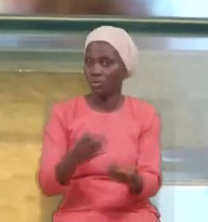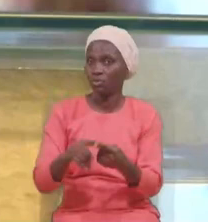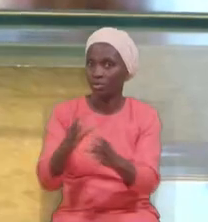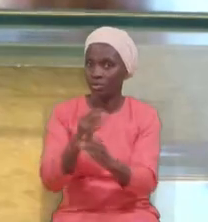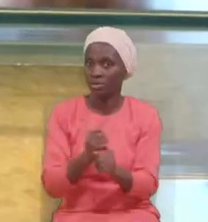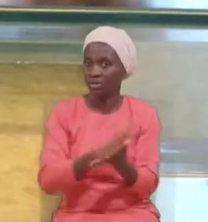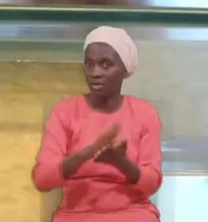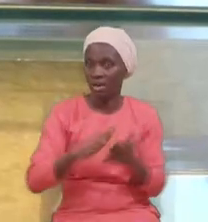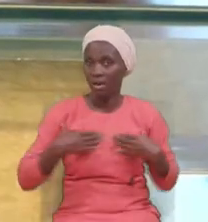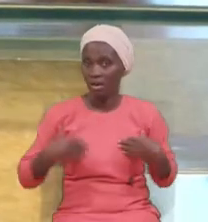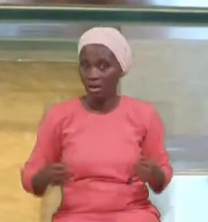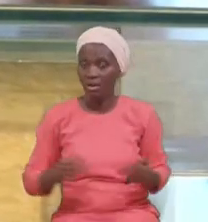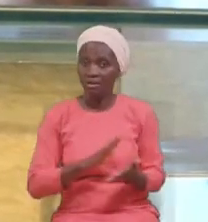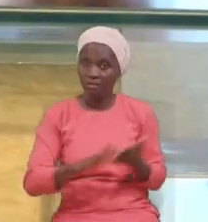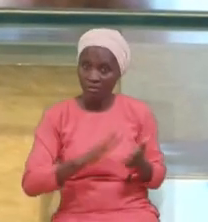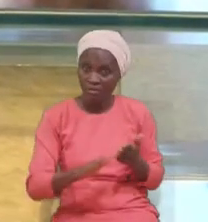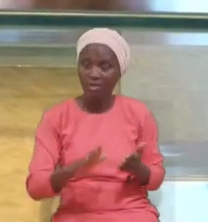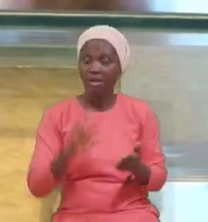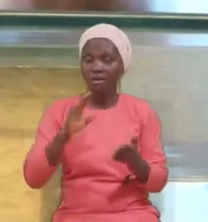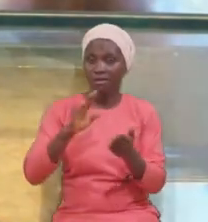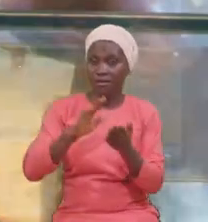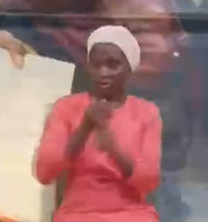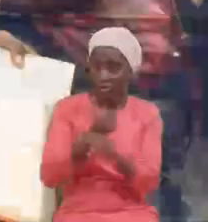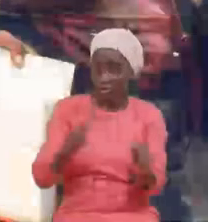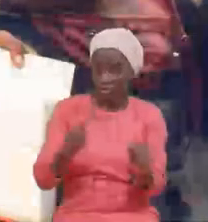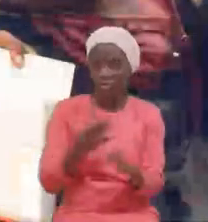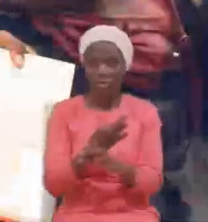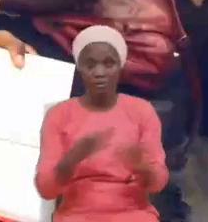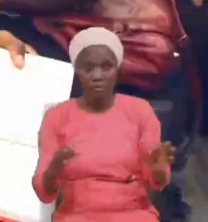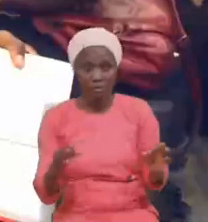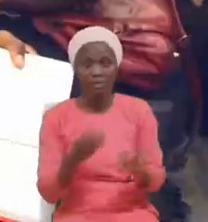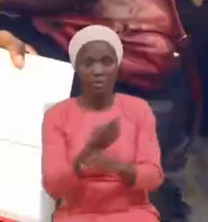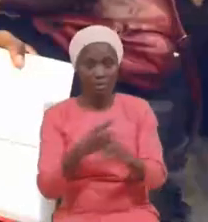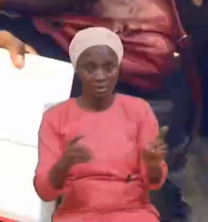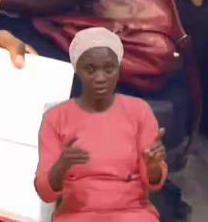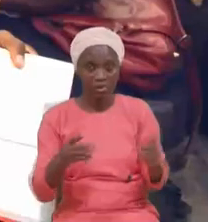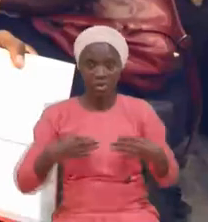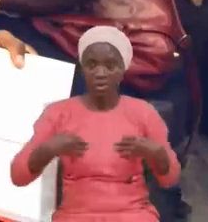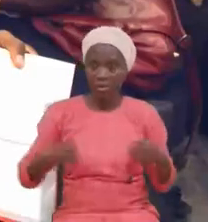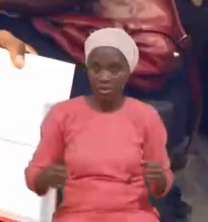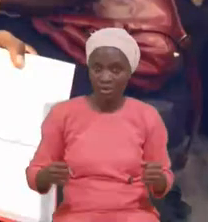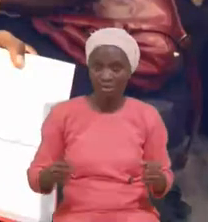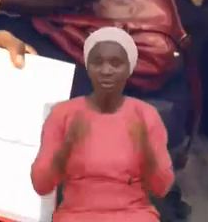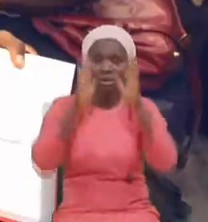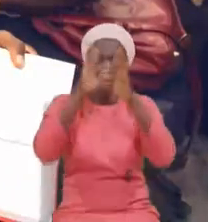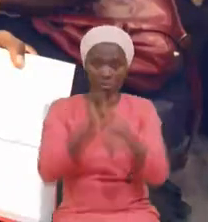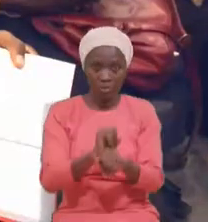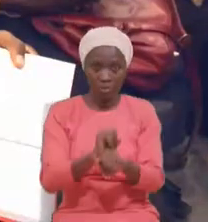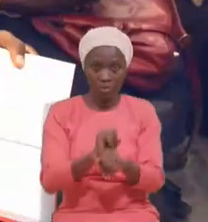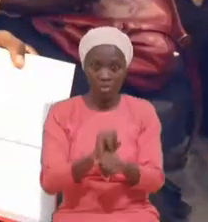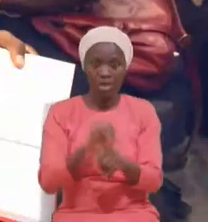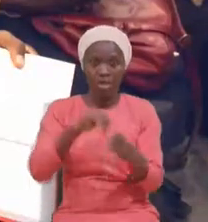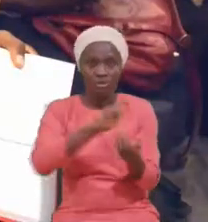veut être purifié, on veut avoir le pardon, on veut avoir le salut, on veut avoir la libération, la liberté, la délivrance,